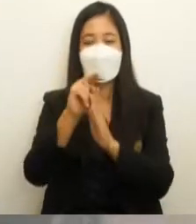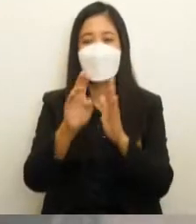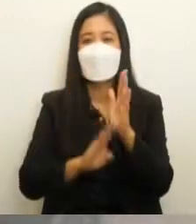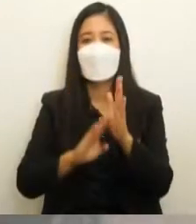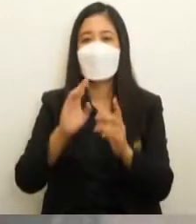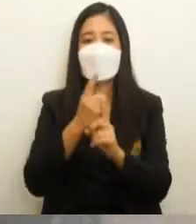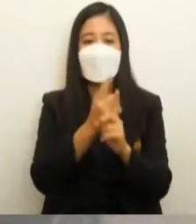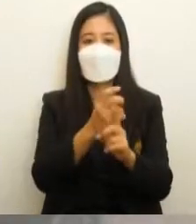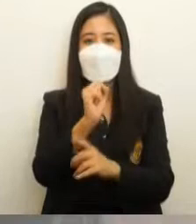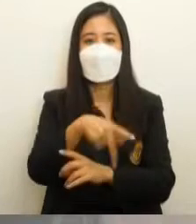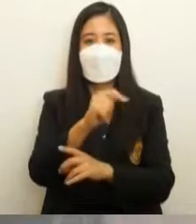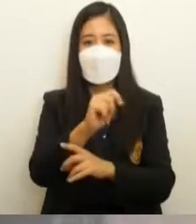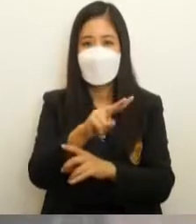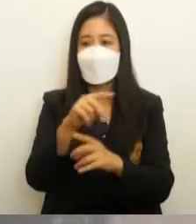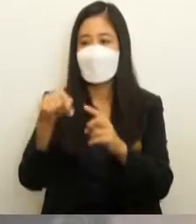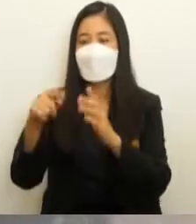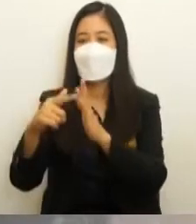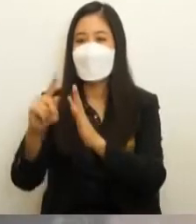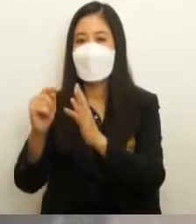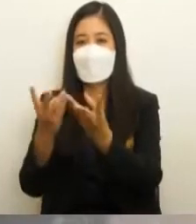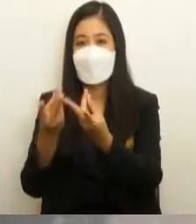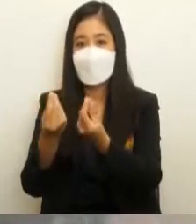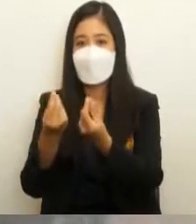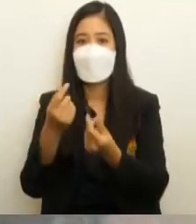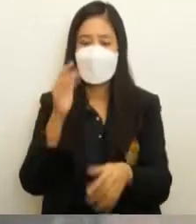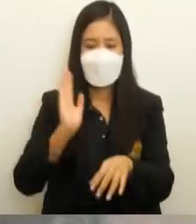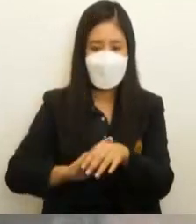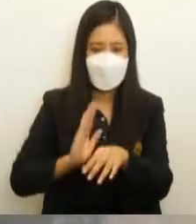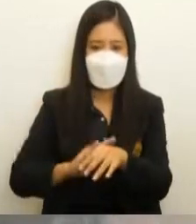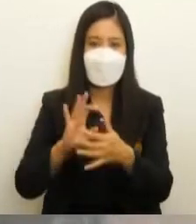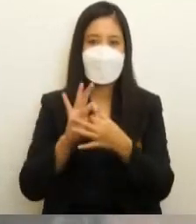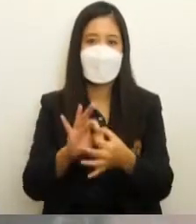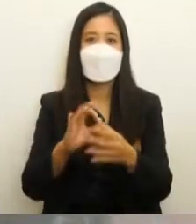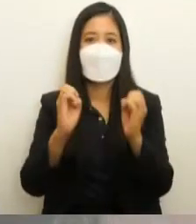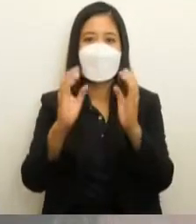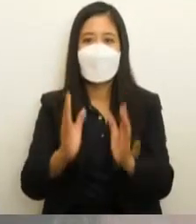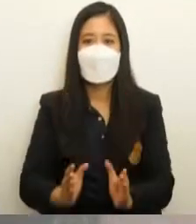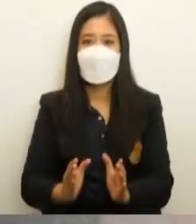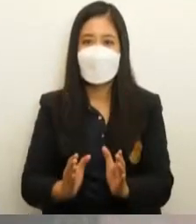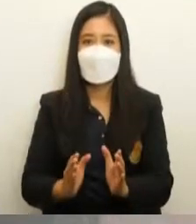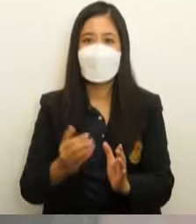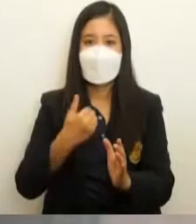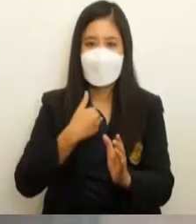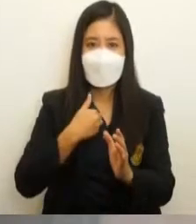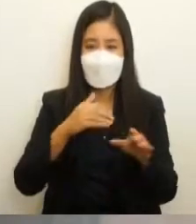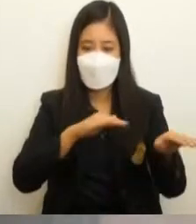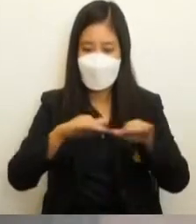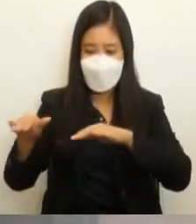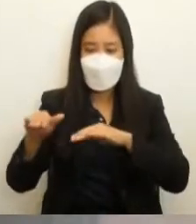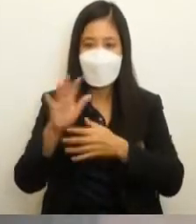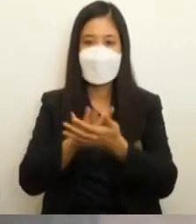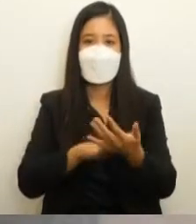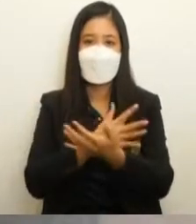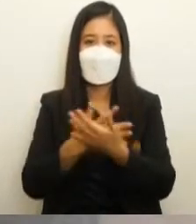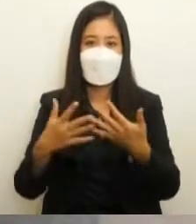และก็ของเขตพื้นที่ทางโรงเรียนก็เน้นย้ำเสมอกับคุณครูนะครับแล้วก็มีการเตรียมการก่อนการเปิดเทอม